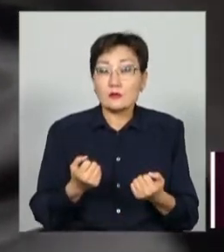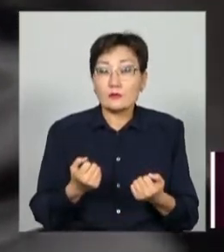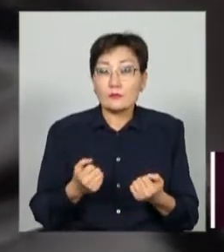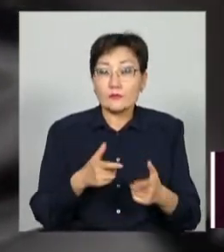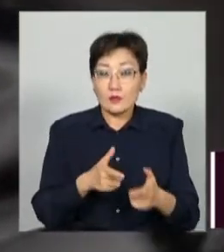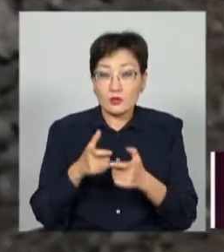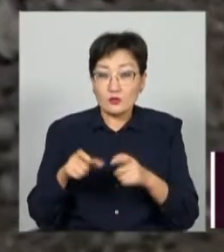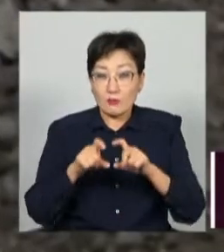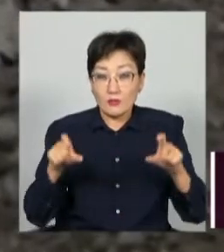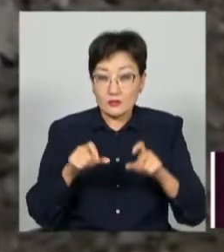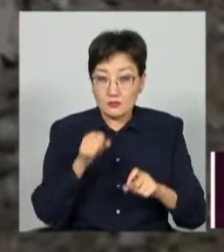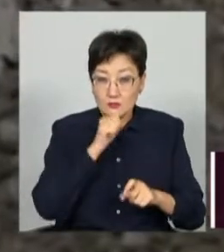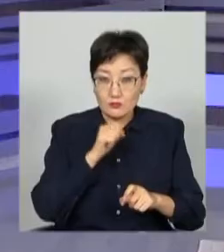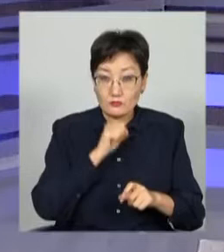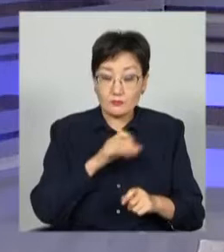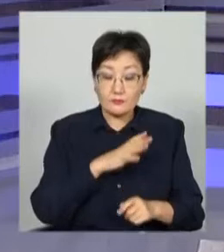Қару-жарақ магазинінен.